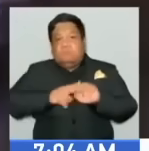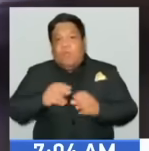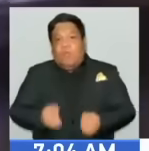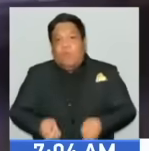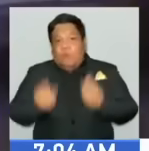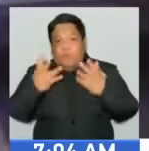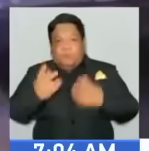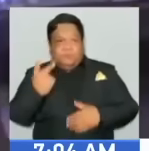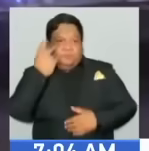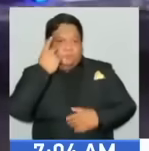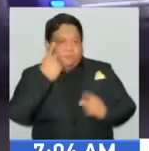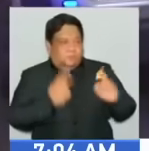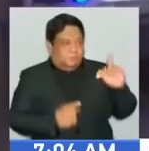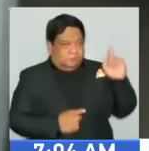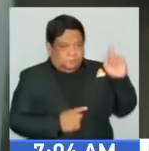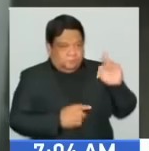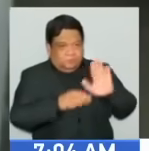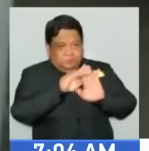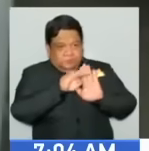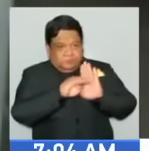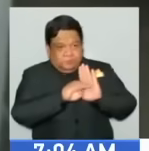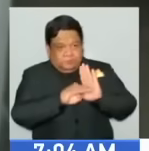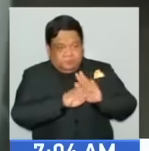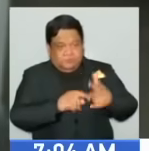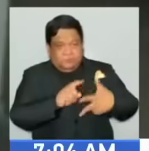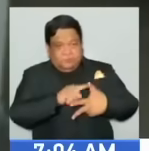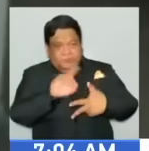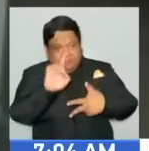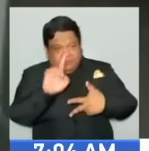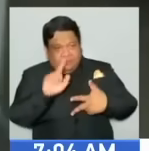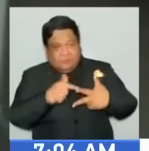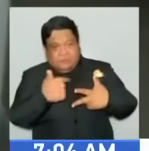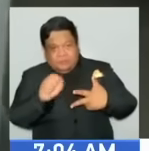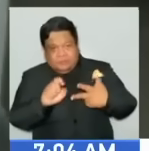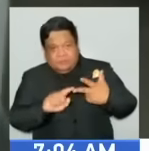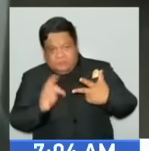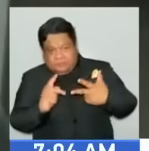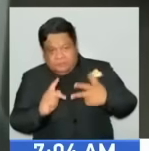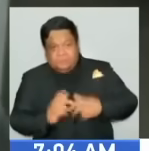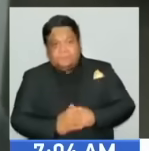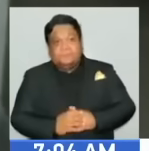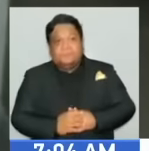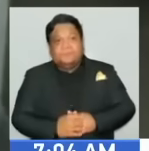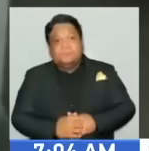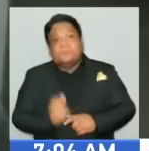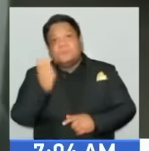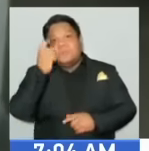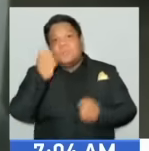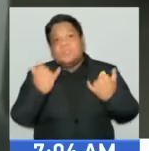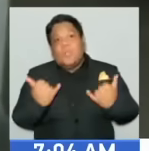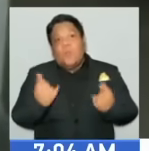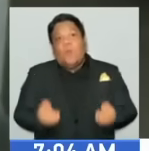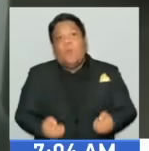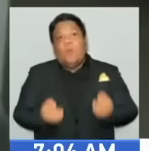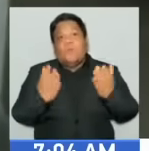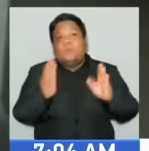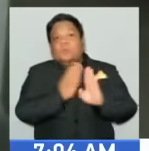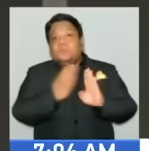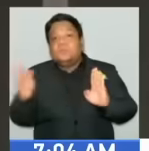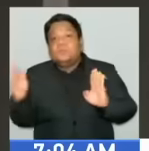at 2 to 3 pesos sa kerosene. Sa price range ngayon, ang kada litro ng diesel maaaring maging 57 hanggang 71